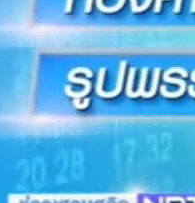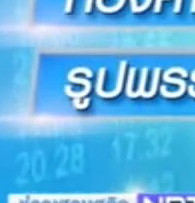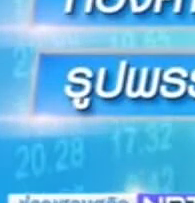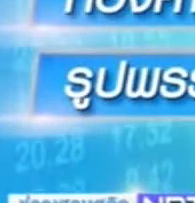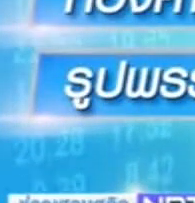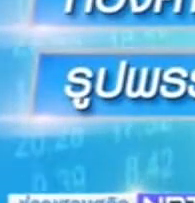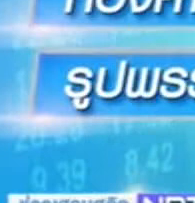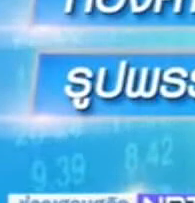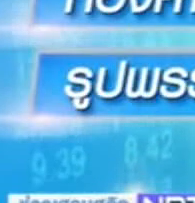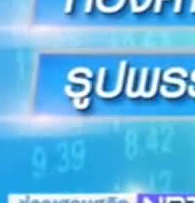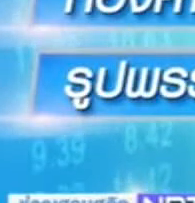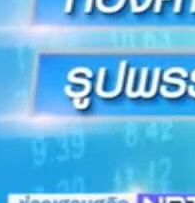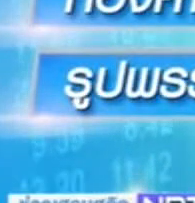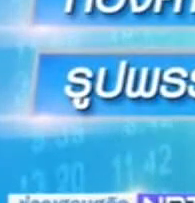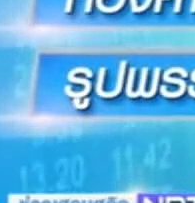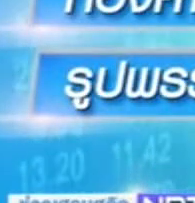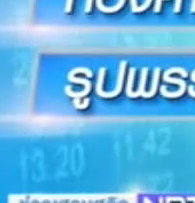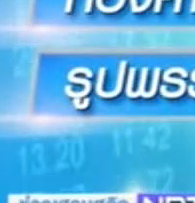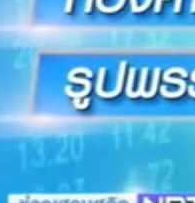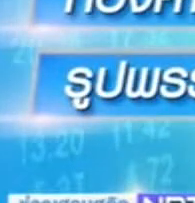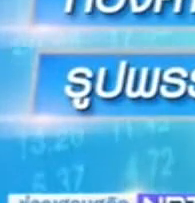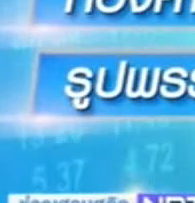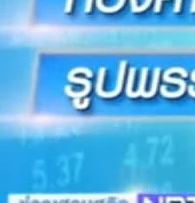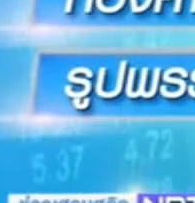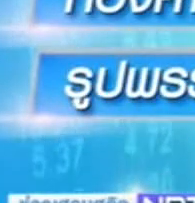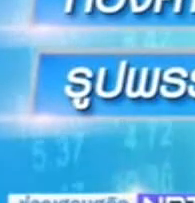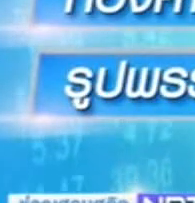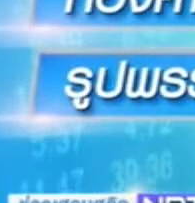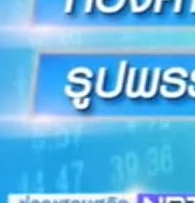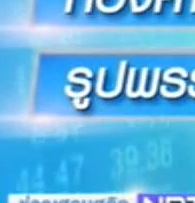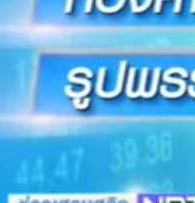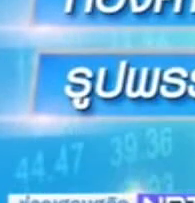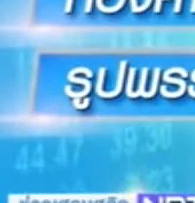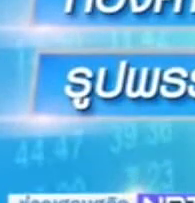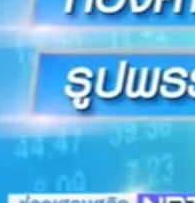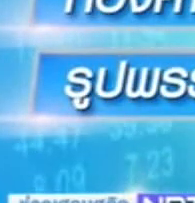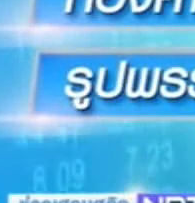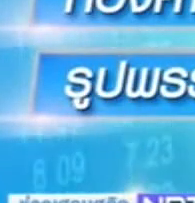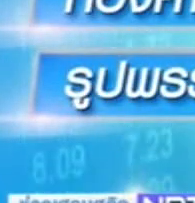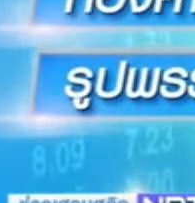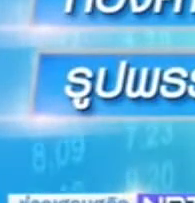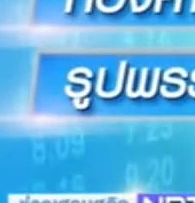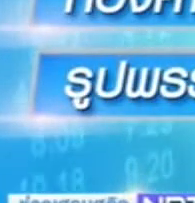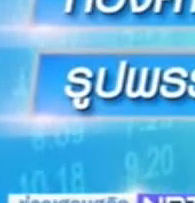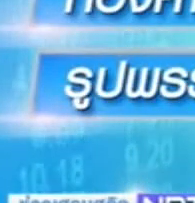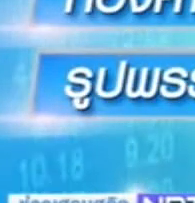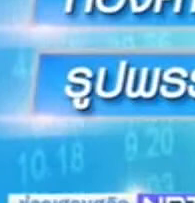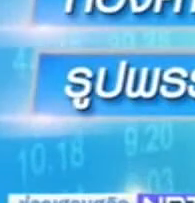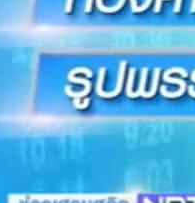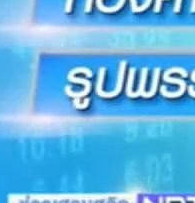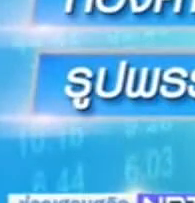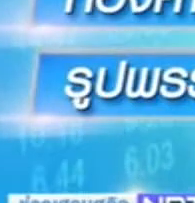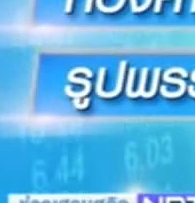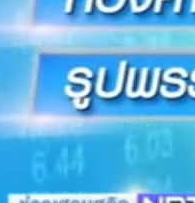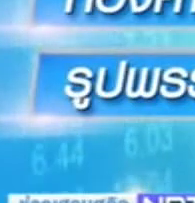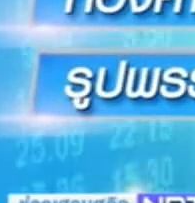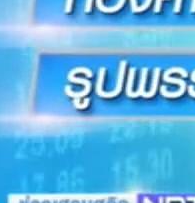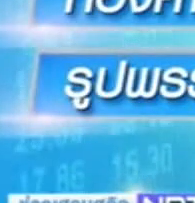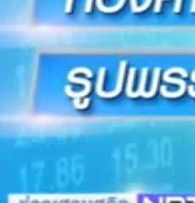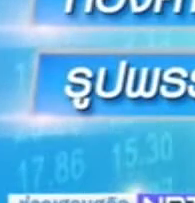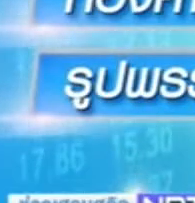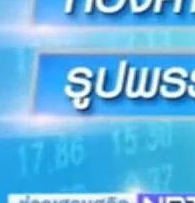250บาทใครออกมาหมื่นเก้าพันสามร้อยห้าสิบบาทส่วนรูปพรรณขายออกที่บาทละ 19700